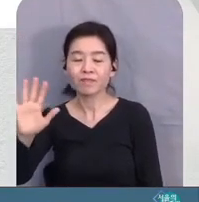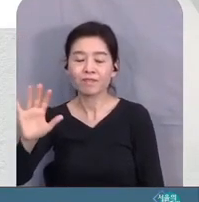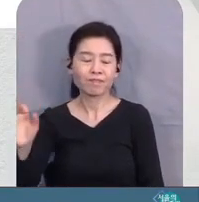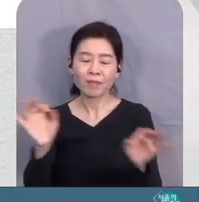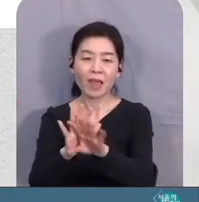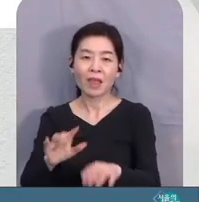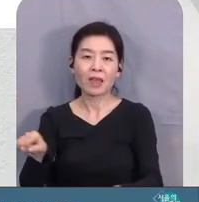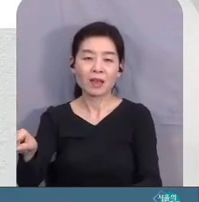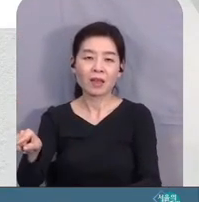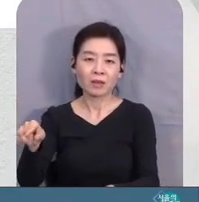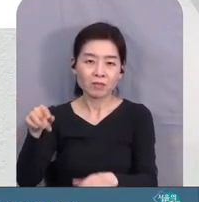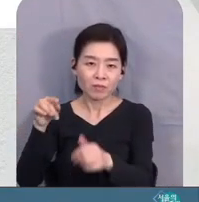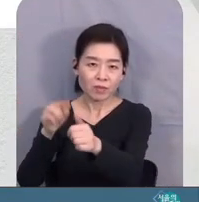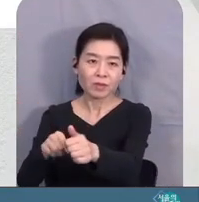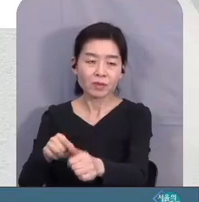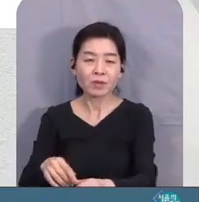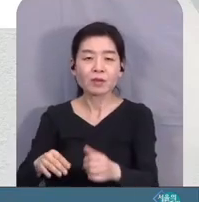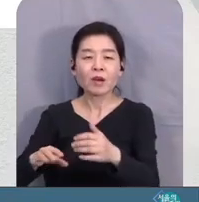엉터리!